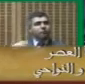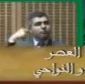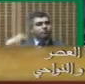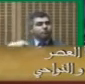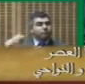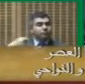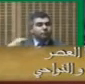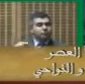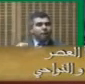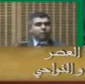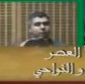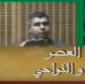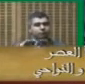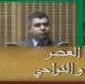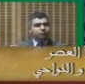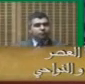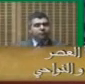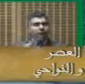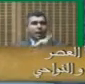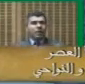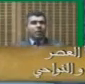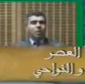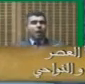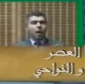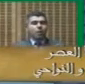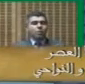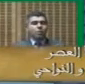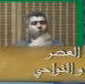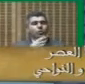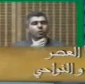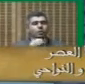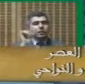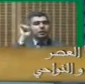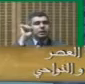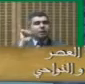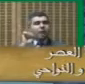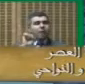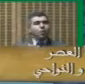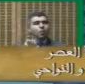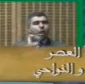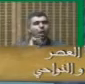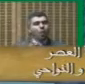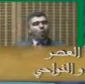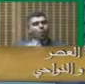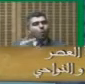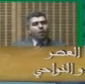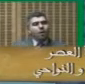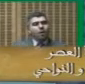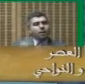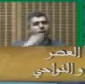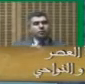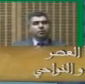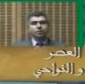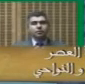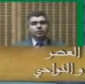أو الاستقرار أو التغطية الاجتماعية، ليصبح القطاع جذابا للأطر العليا المعطلة.